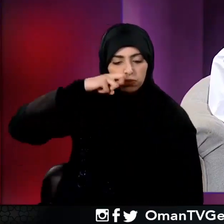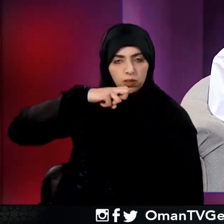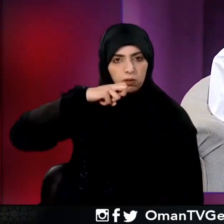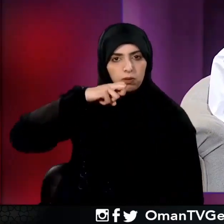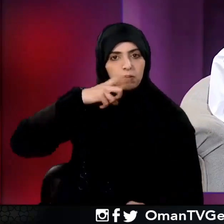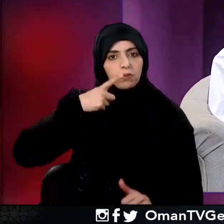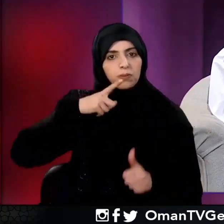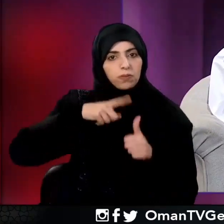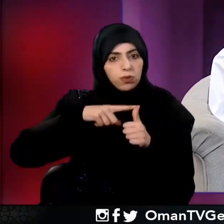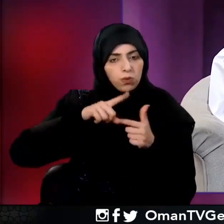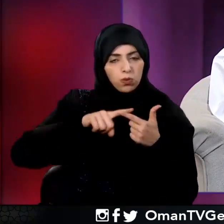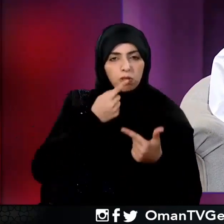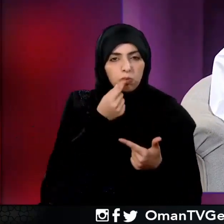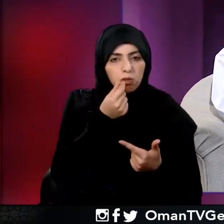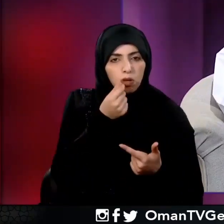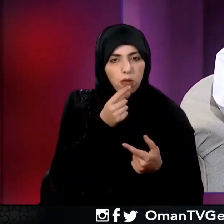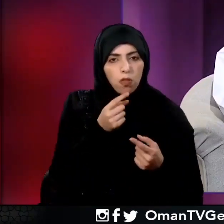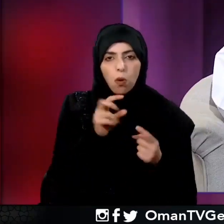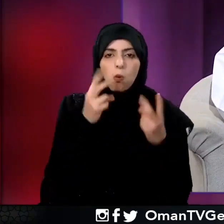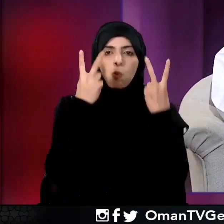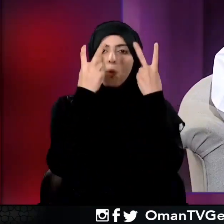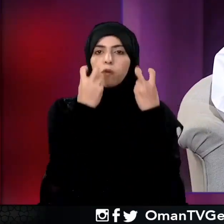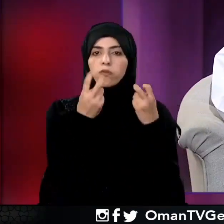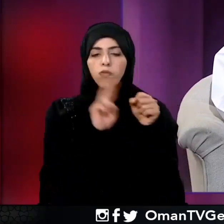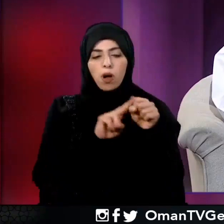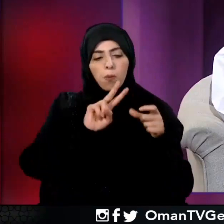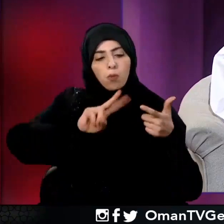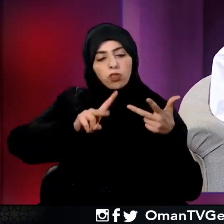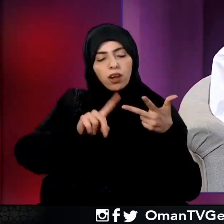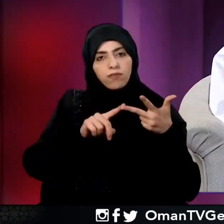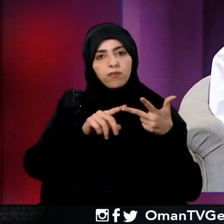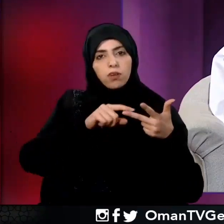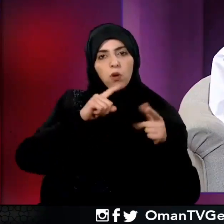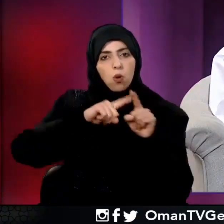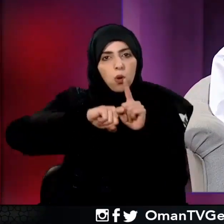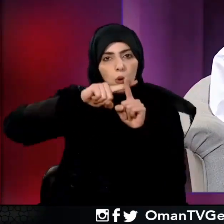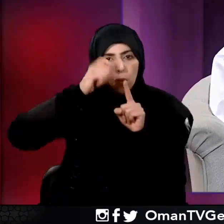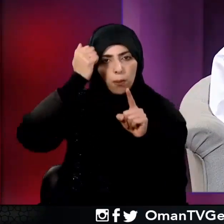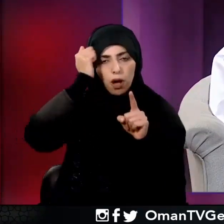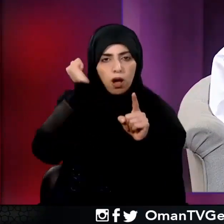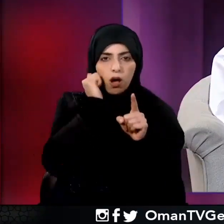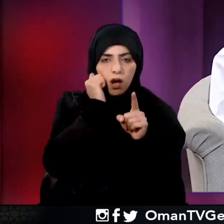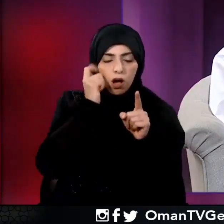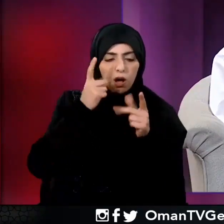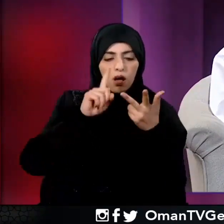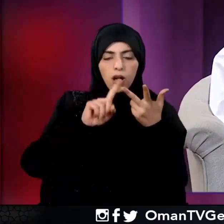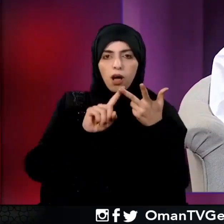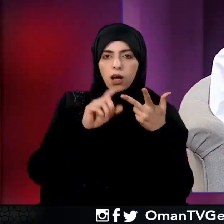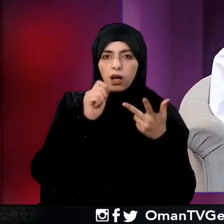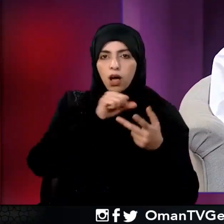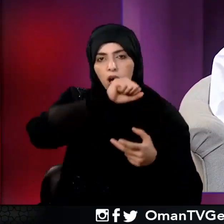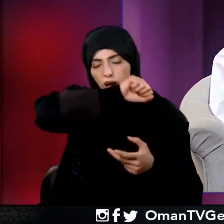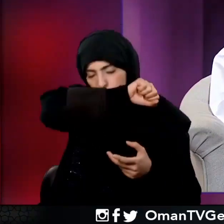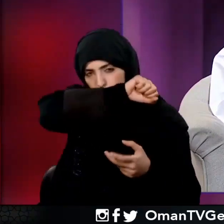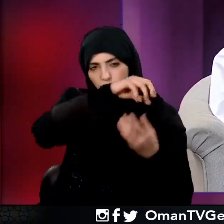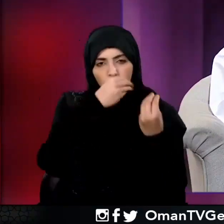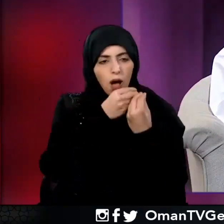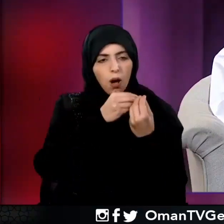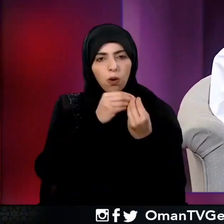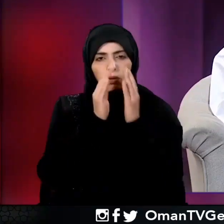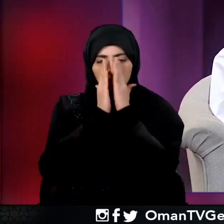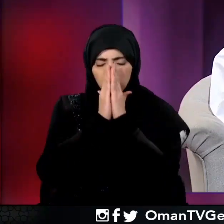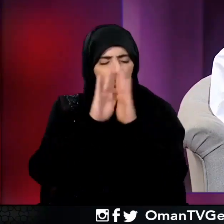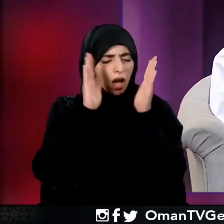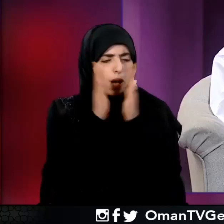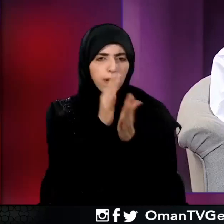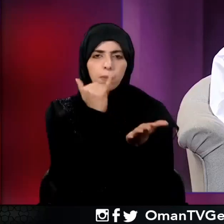الشم والتذوق بالإضافة إلى الأشياء الأخرى، لكن حوالي ممكن 30 إلى 40% من الحالات التي